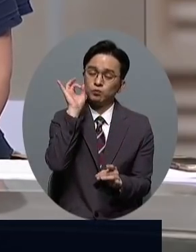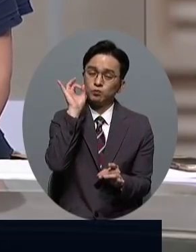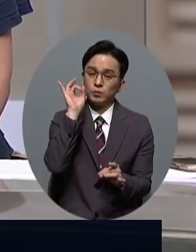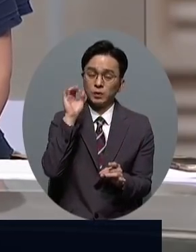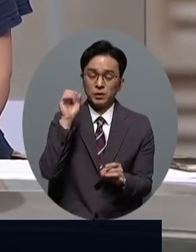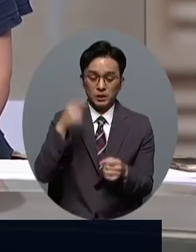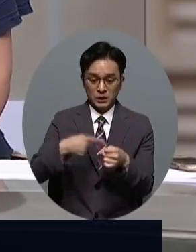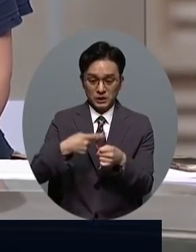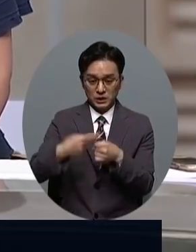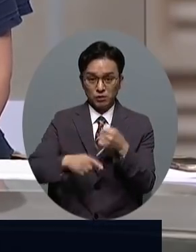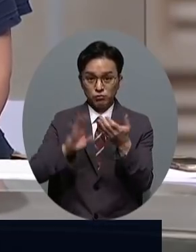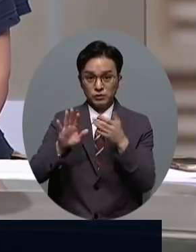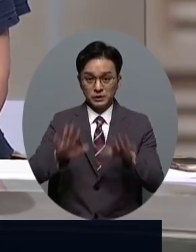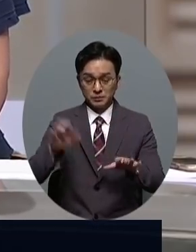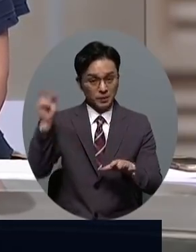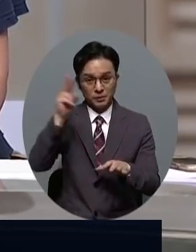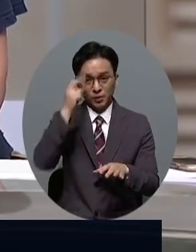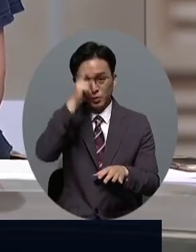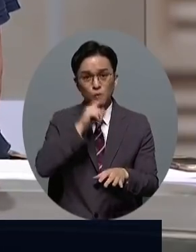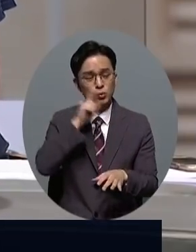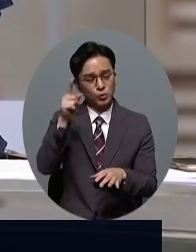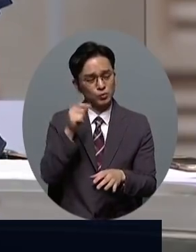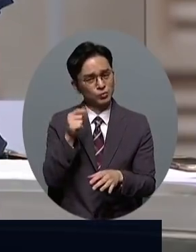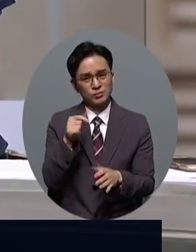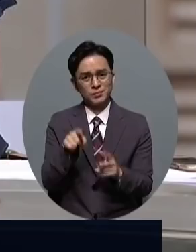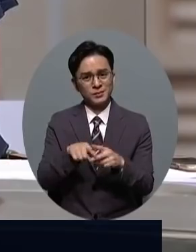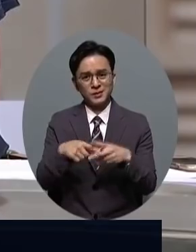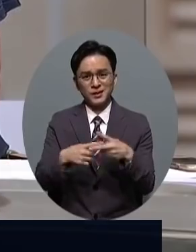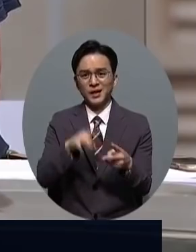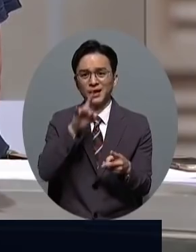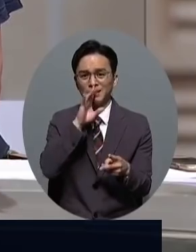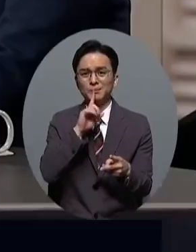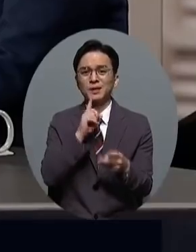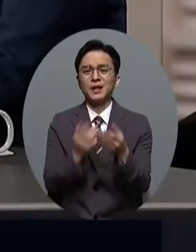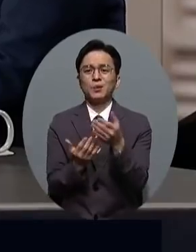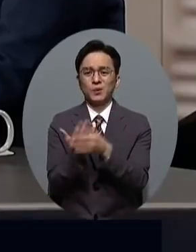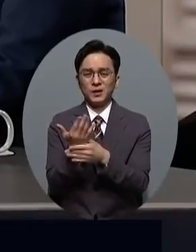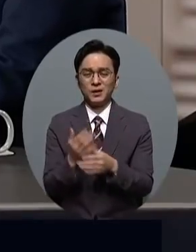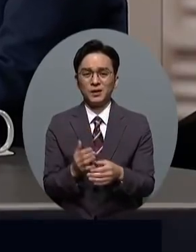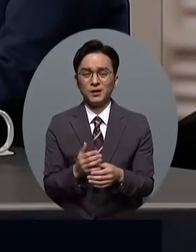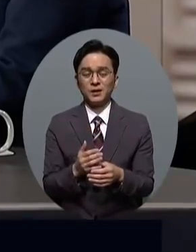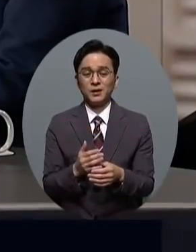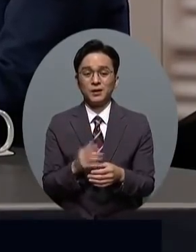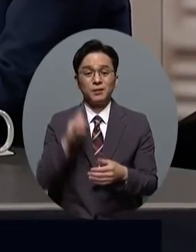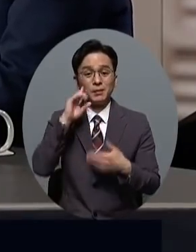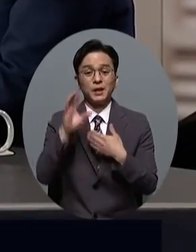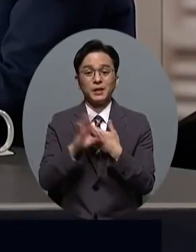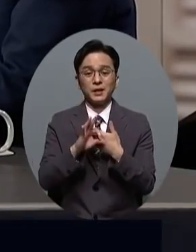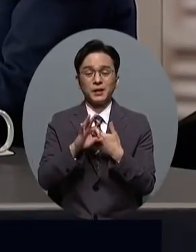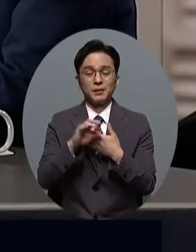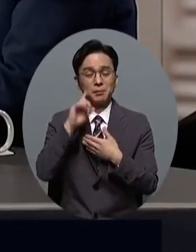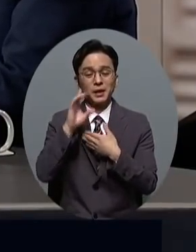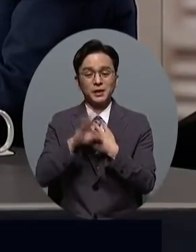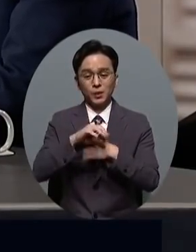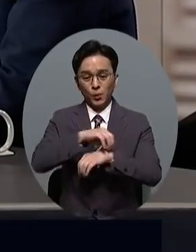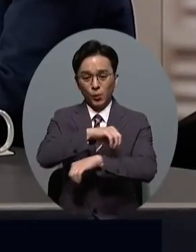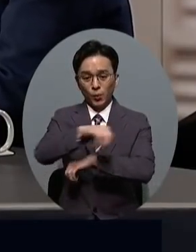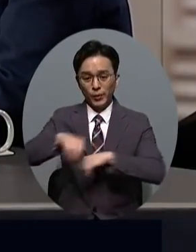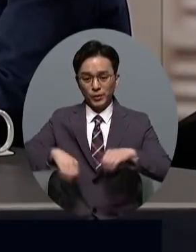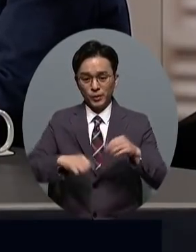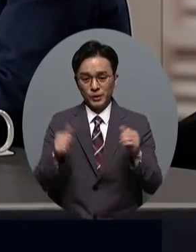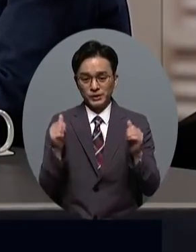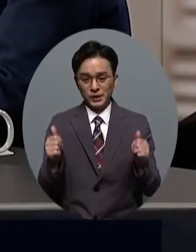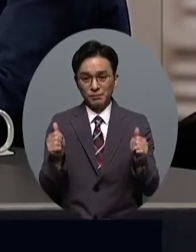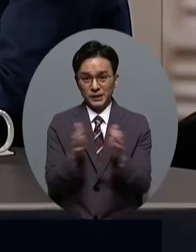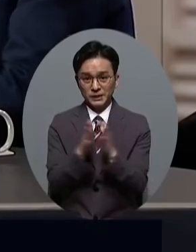성범죄 의혹에 대해서 조금은 진실이 더 밝혀지지 않겠느냐 이런 생각도 드는데 사실 지금